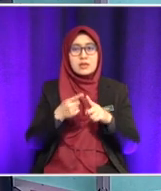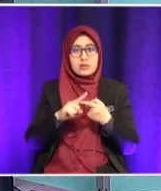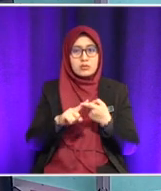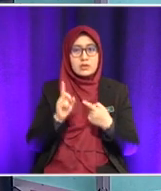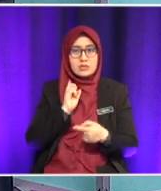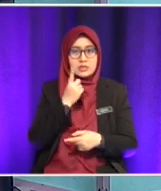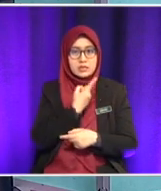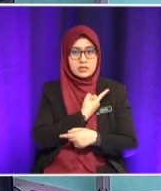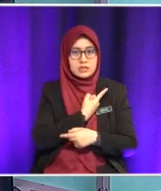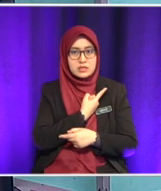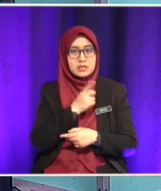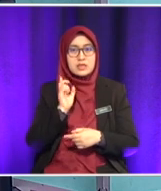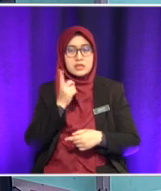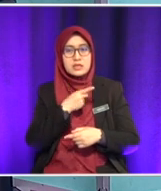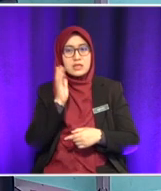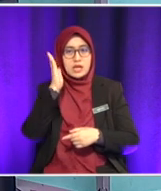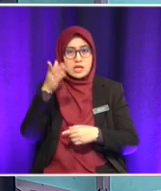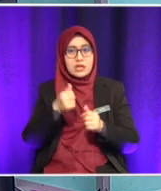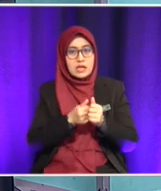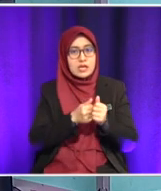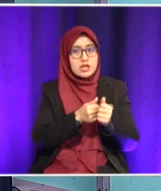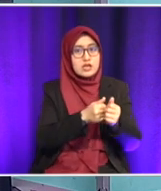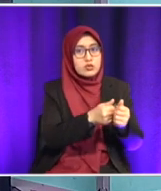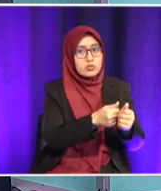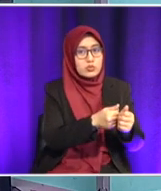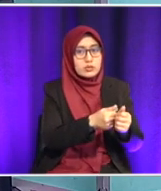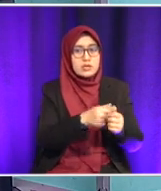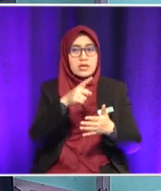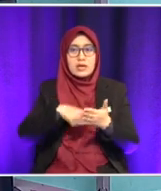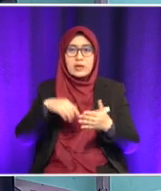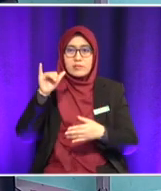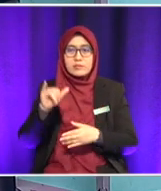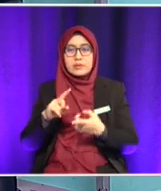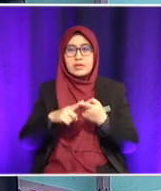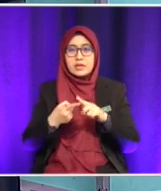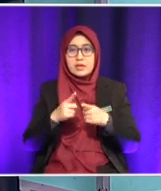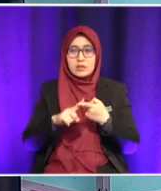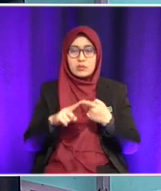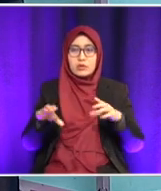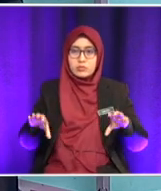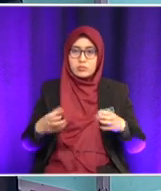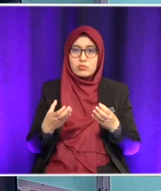diri kita sebenarnya kalau ini keinginan ini